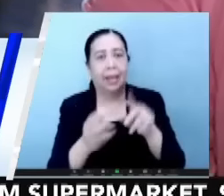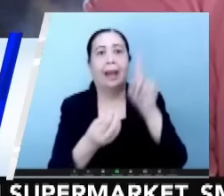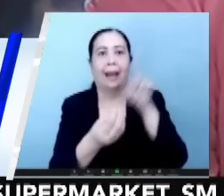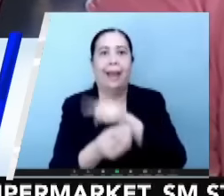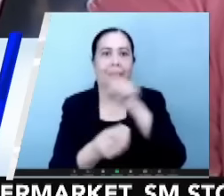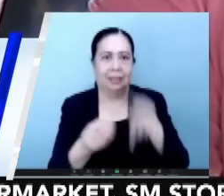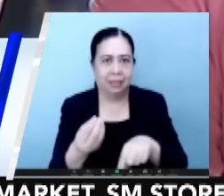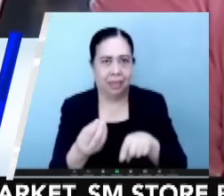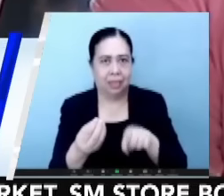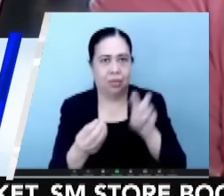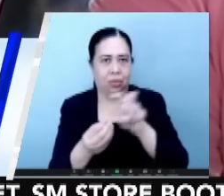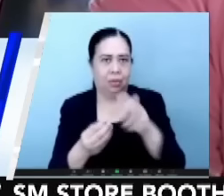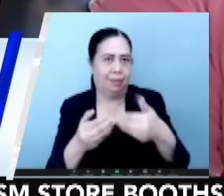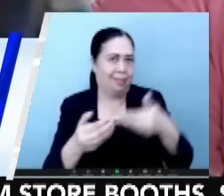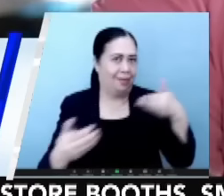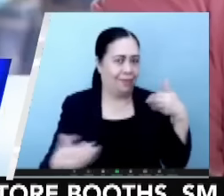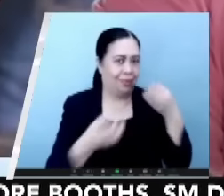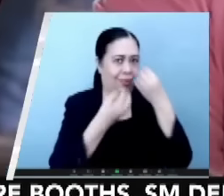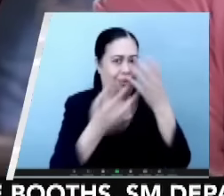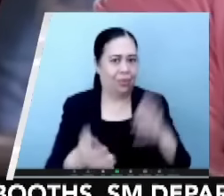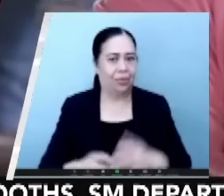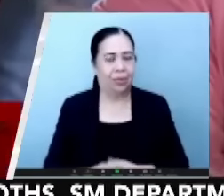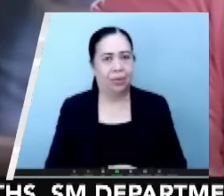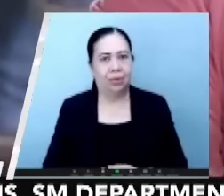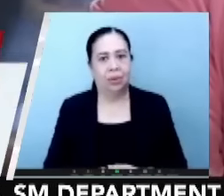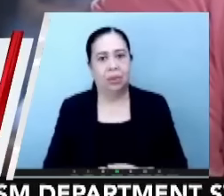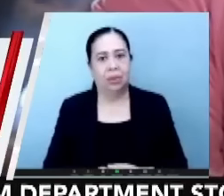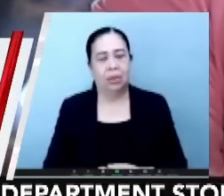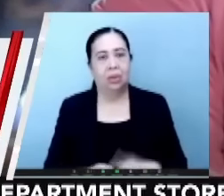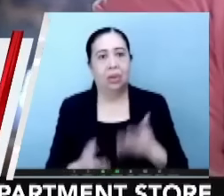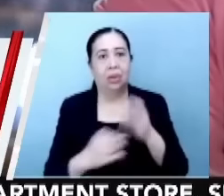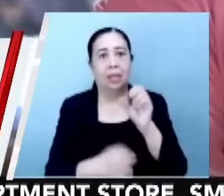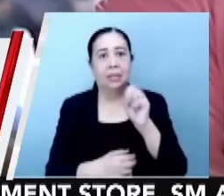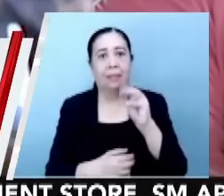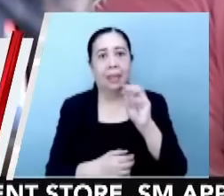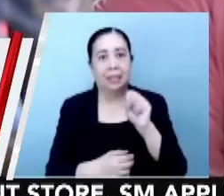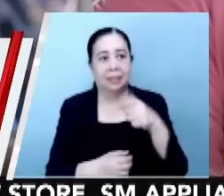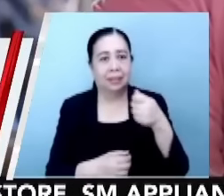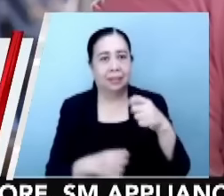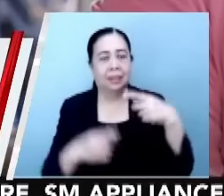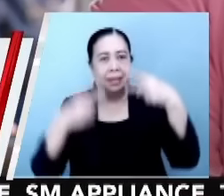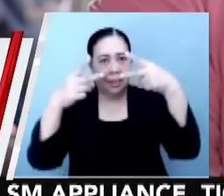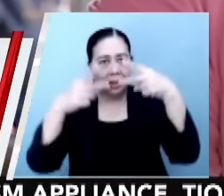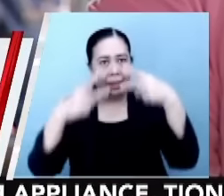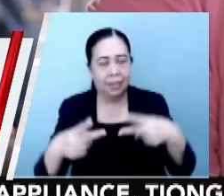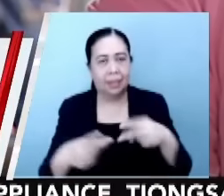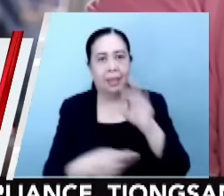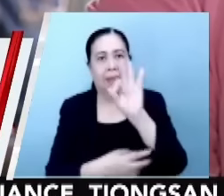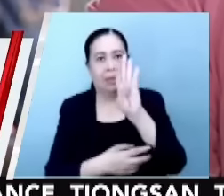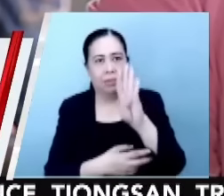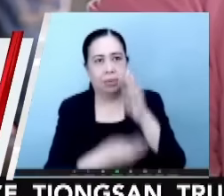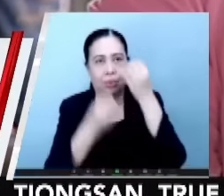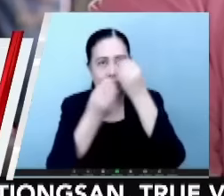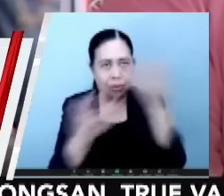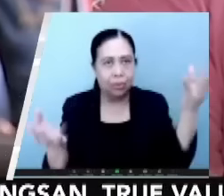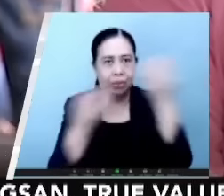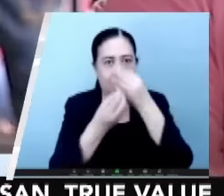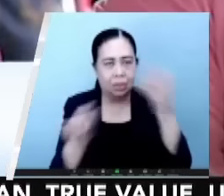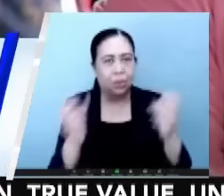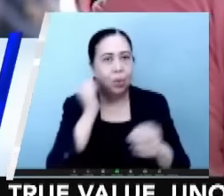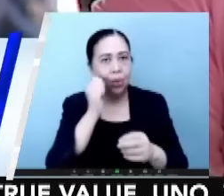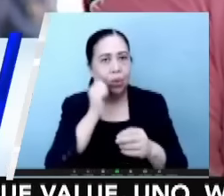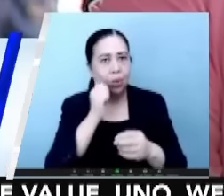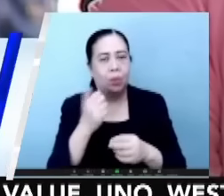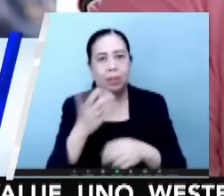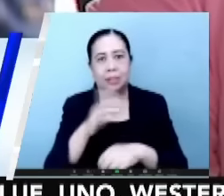biyahe. Sila po yung inaabisuhan right away via SMS, via website, and also our Facebook page. So lagi po namin pinapaalala sa mga tao